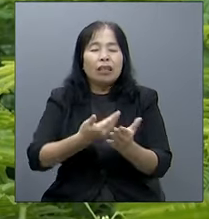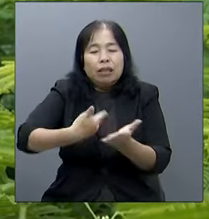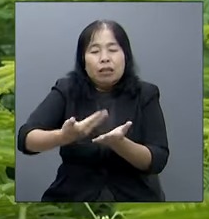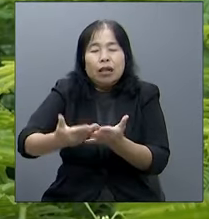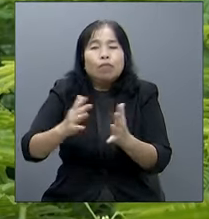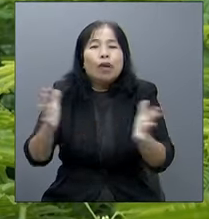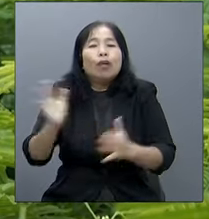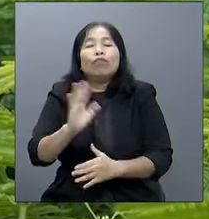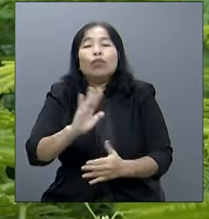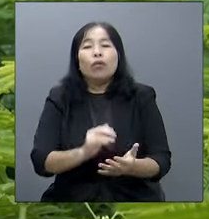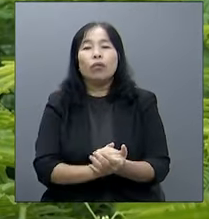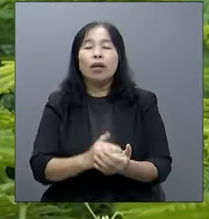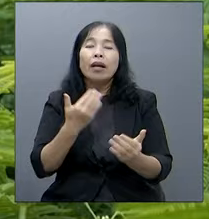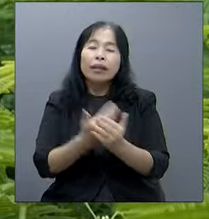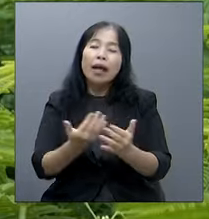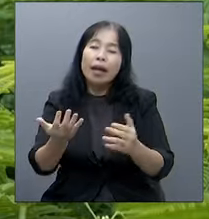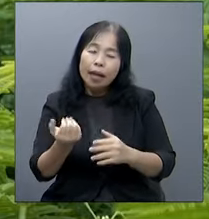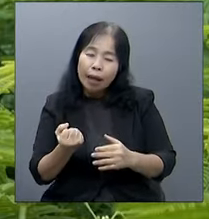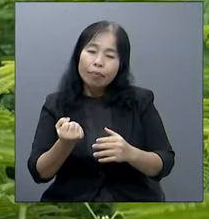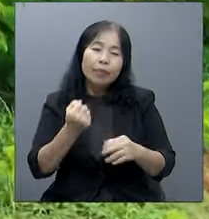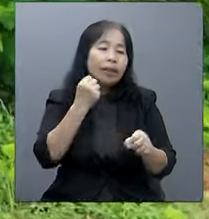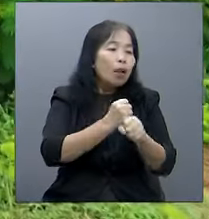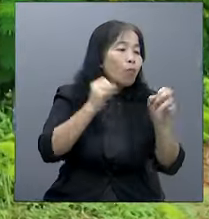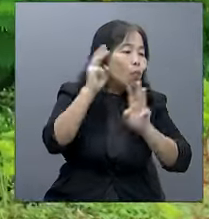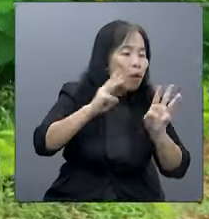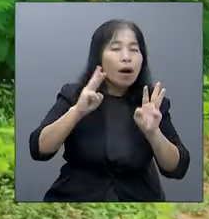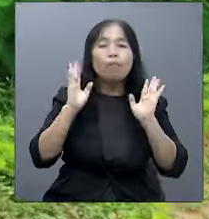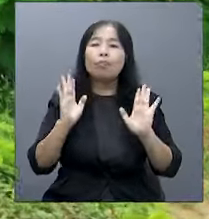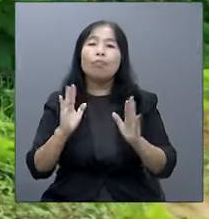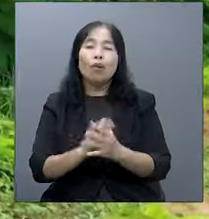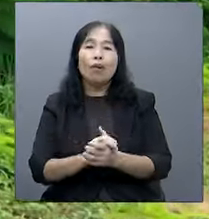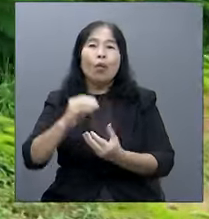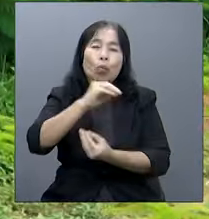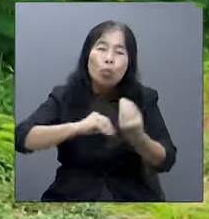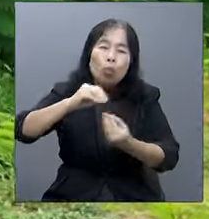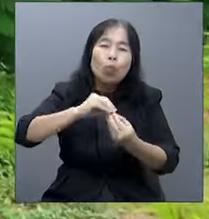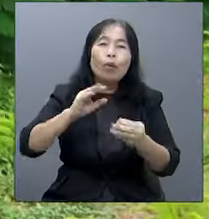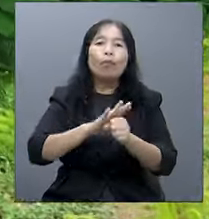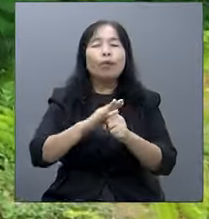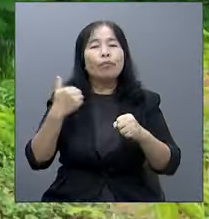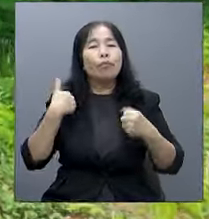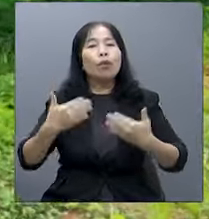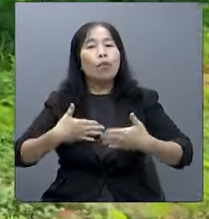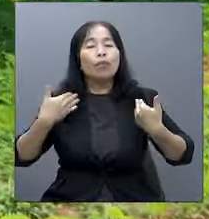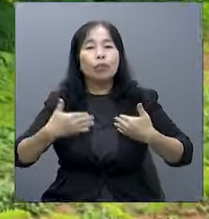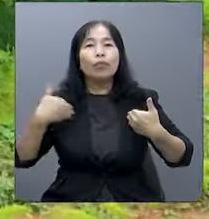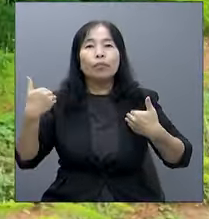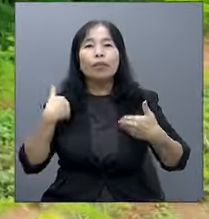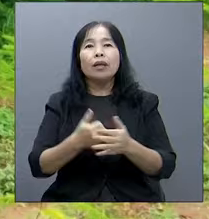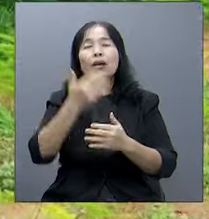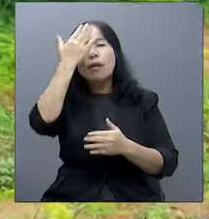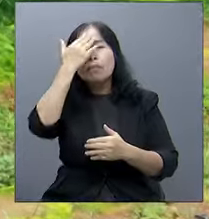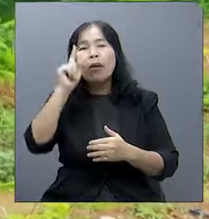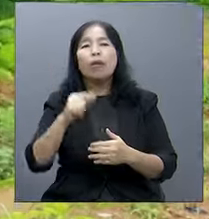ของทําท ศุมีอะไรร่งอะไรเป็คืวาทําเราปิได